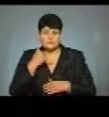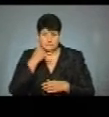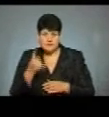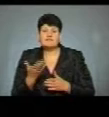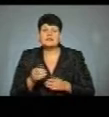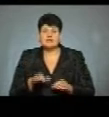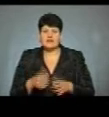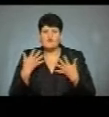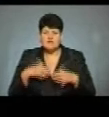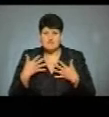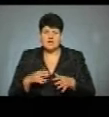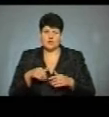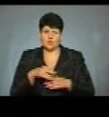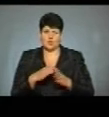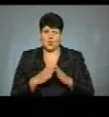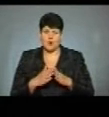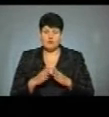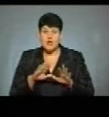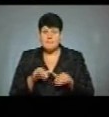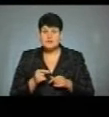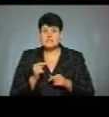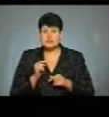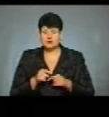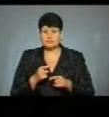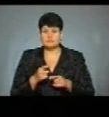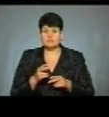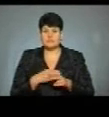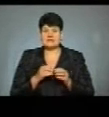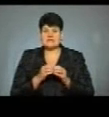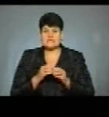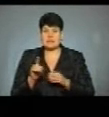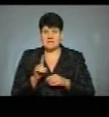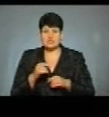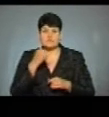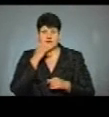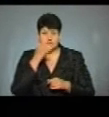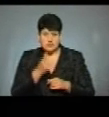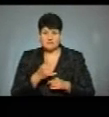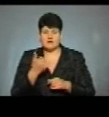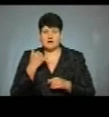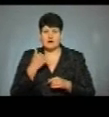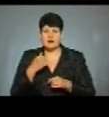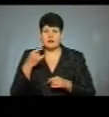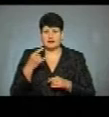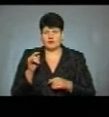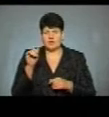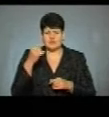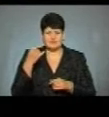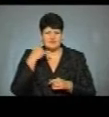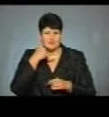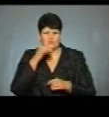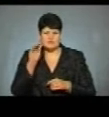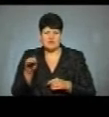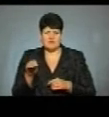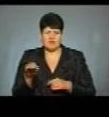Вітя, ти де? Мамо, я вже йду додому. І після того, за 10 перша він ще до мене дзвонив, але телефон мій був вже не в зоні, я поставила на вікно, там не було